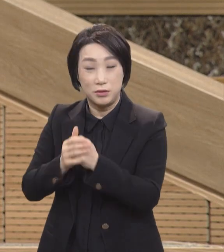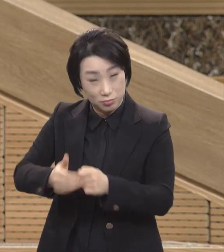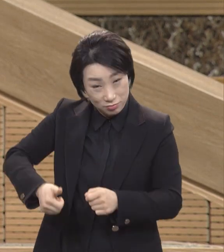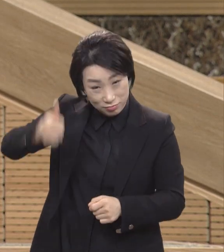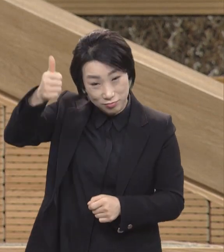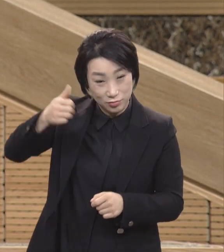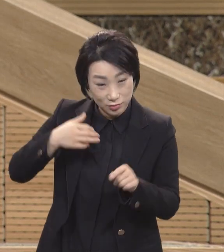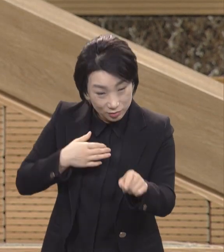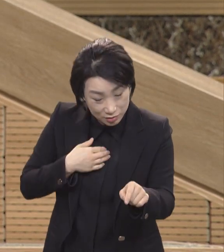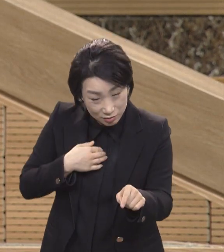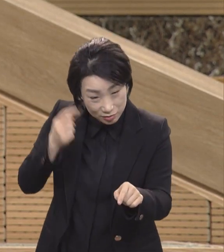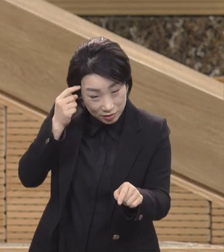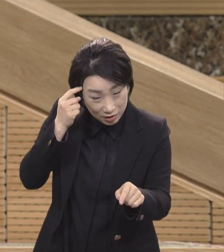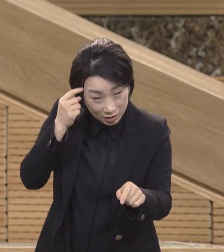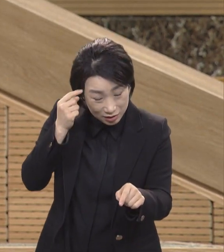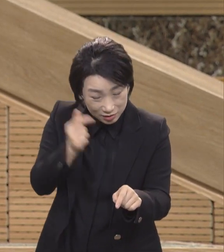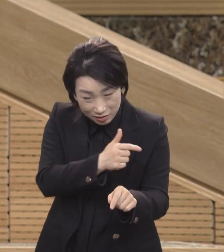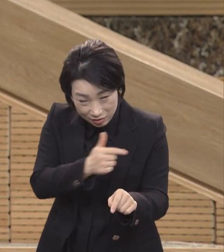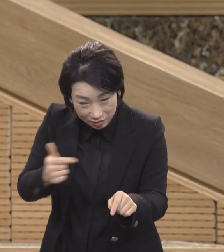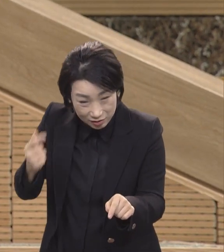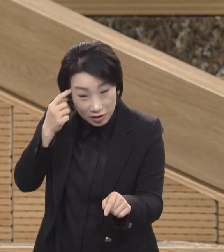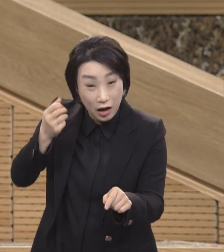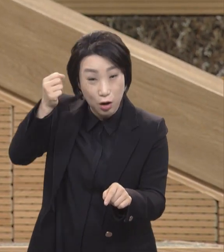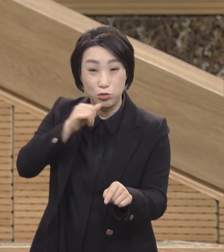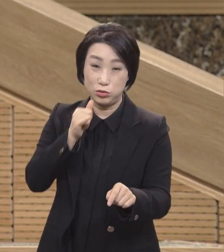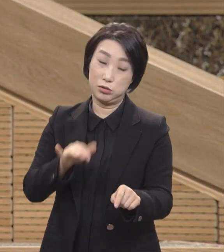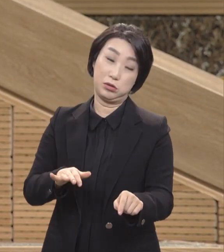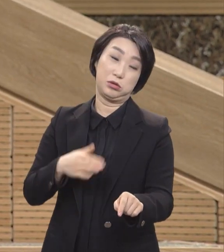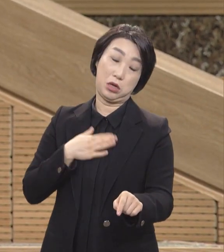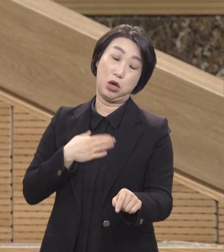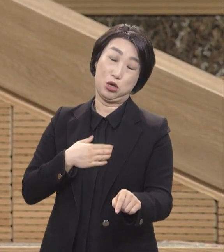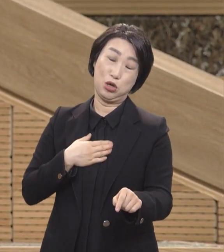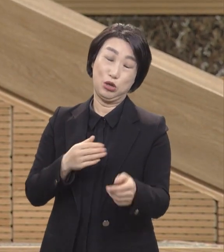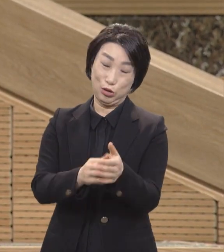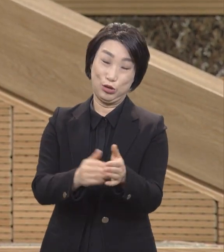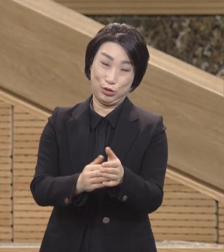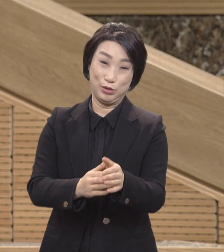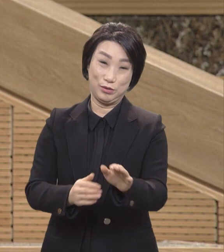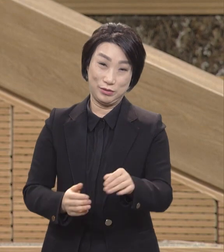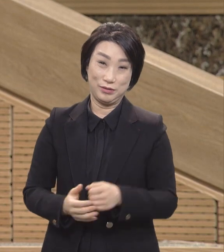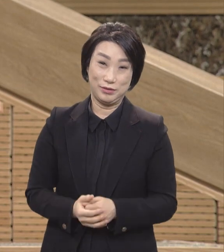네가 크게 하나님 말씀을 인정하는 것을 알았다.